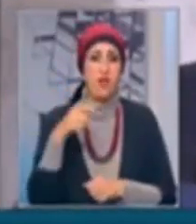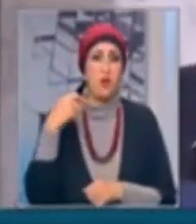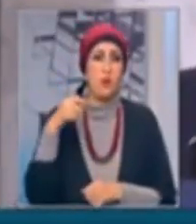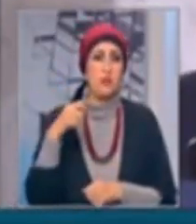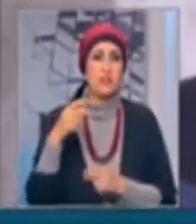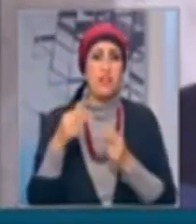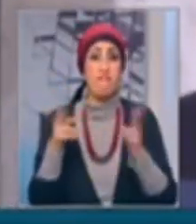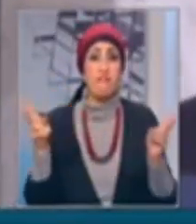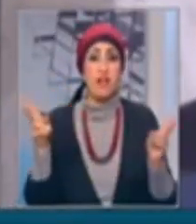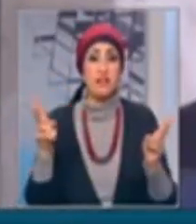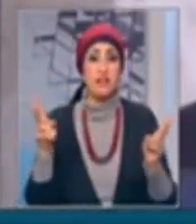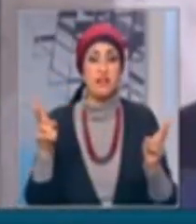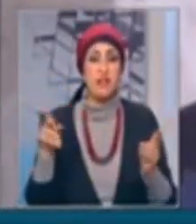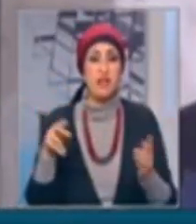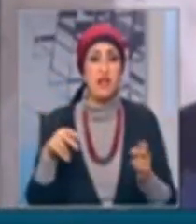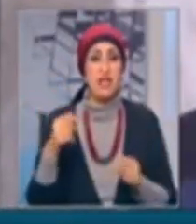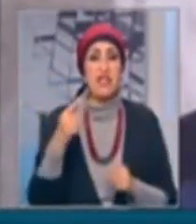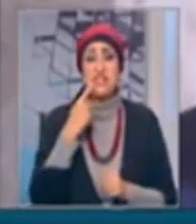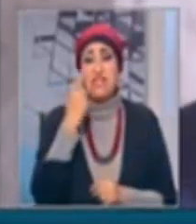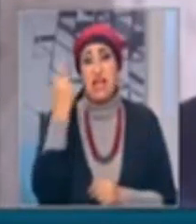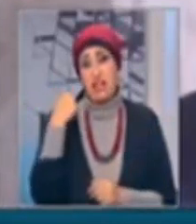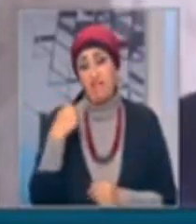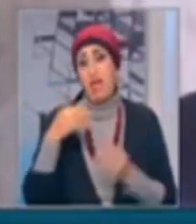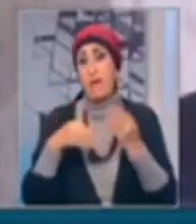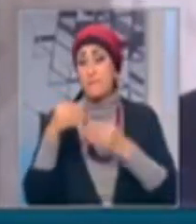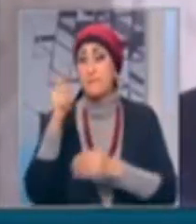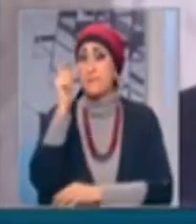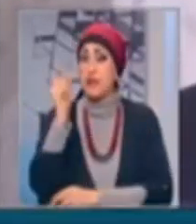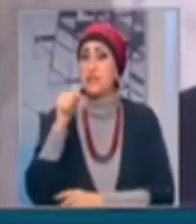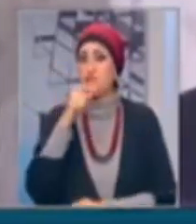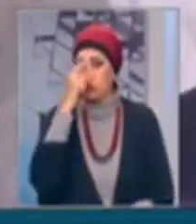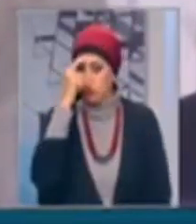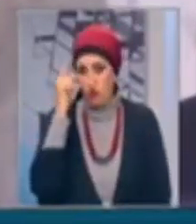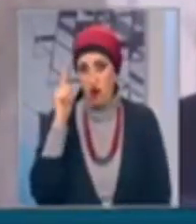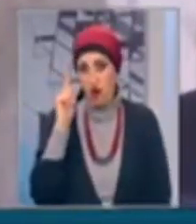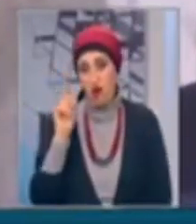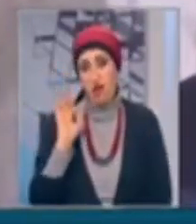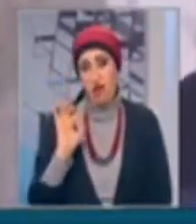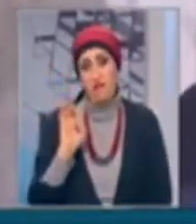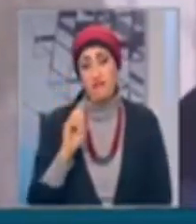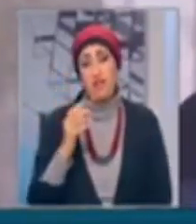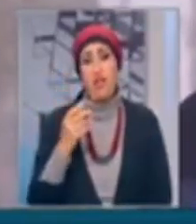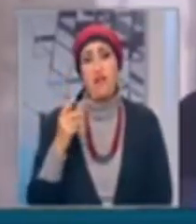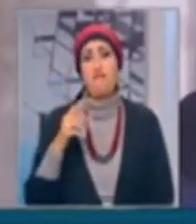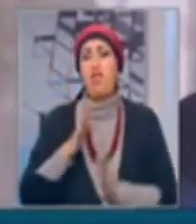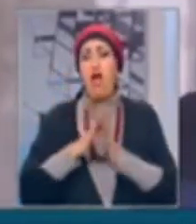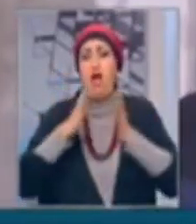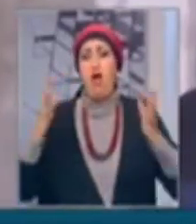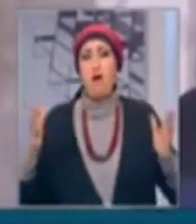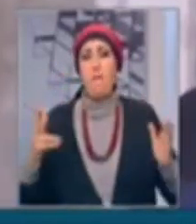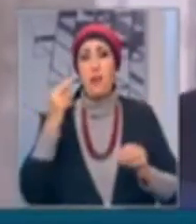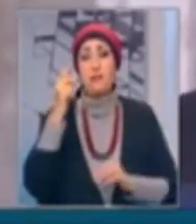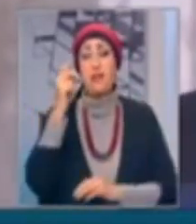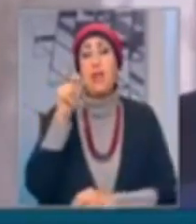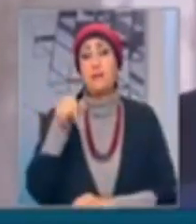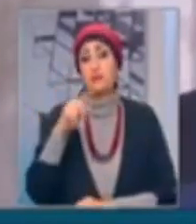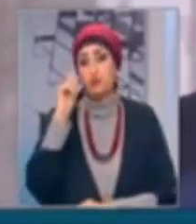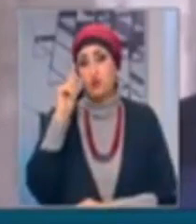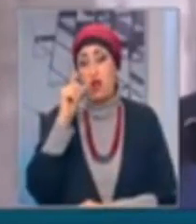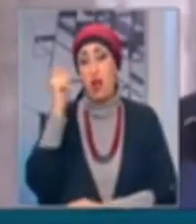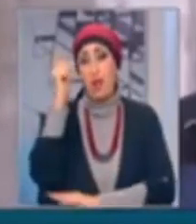افتتح اكتر من مسجد عندنا السنه العام الماضي. ان شاء الله السنه دي مخطط ان شاء الله يتعمل اكبر مسجدين في منطقه القناه ان شاء